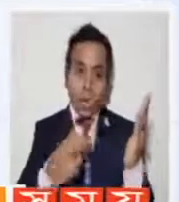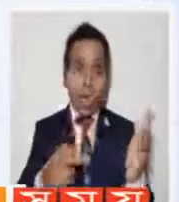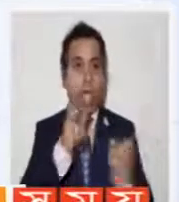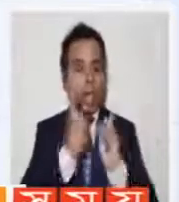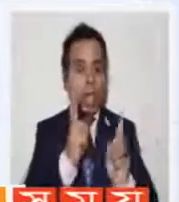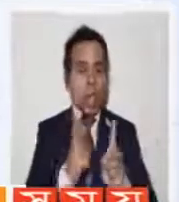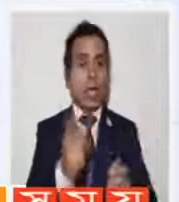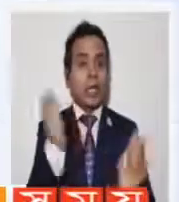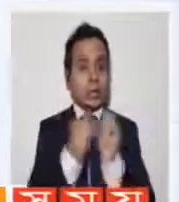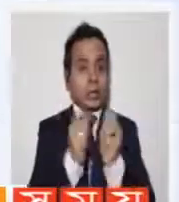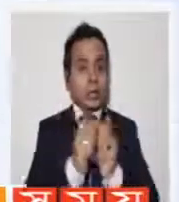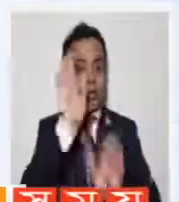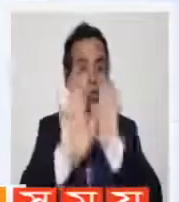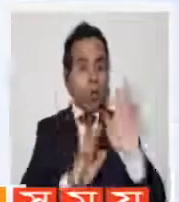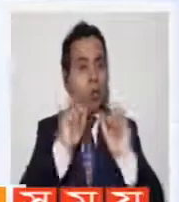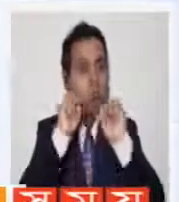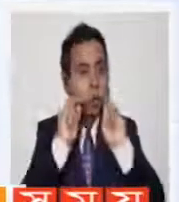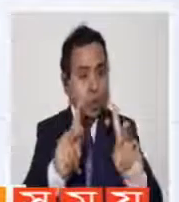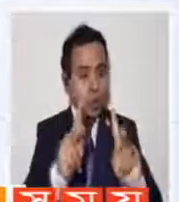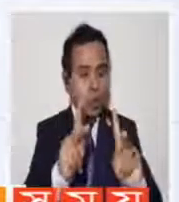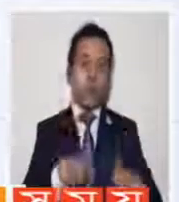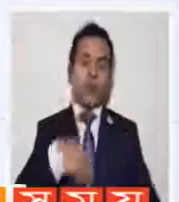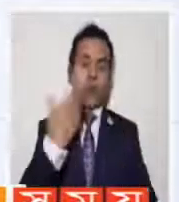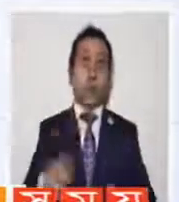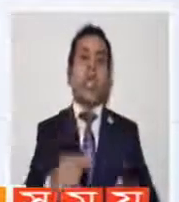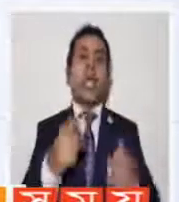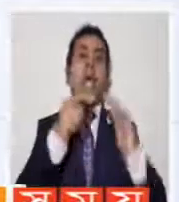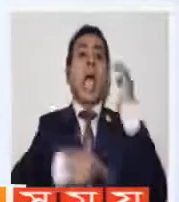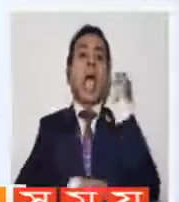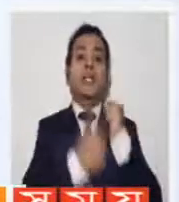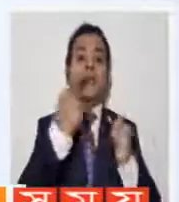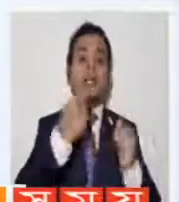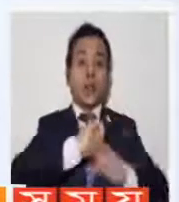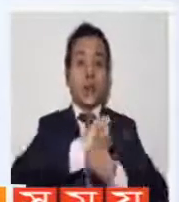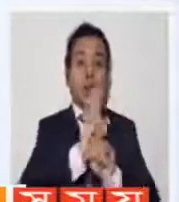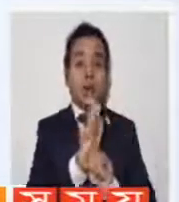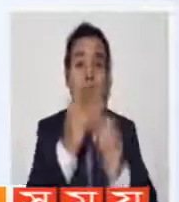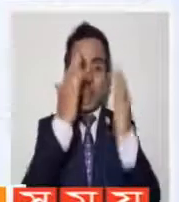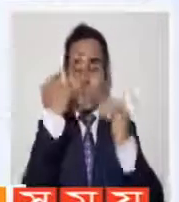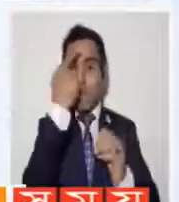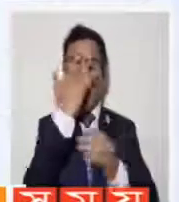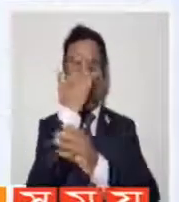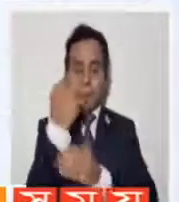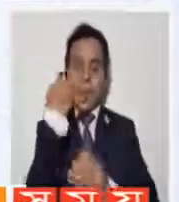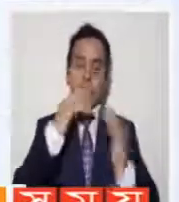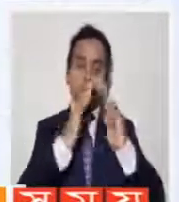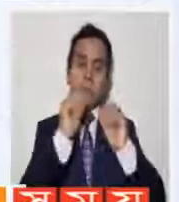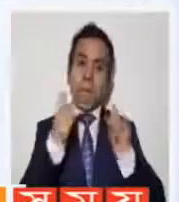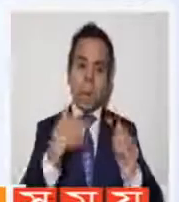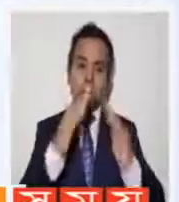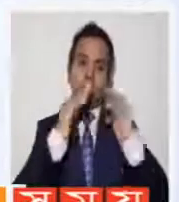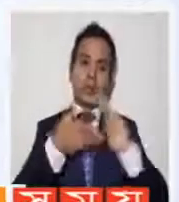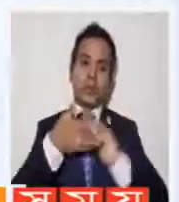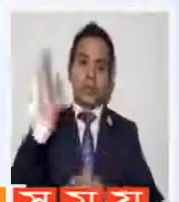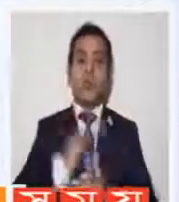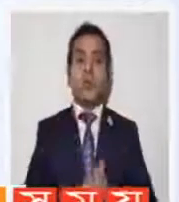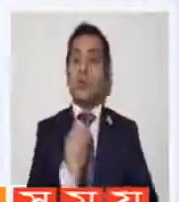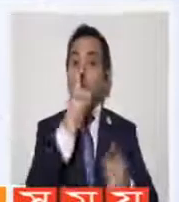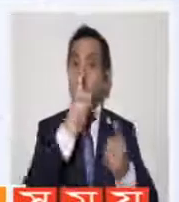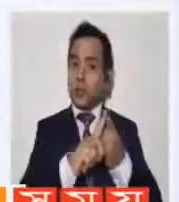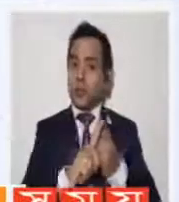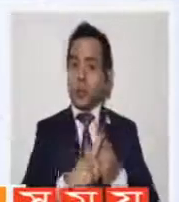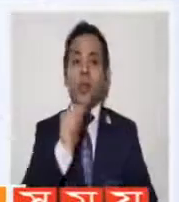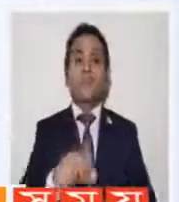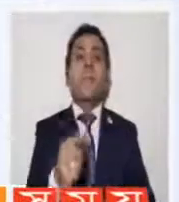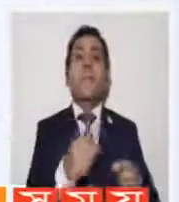निर्णायकगुलो निर्दिष्ट करेछेन, जे एई निर्णायकगुलि यथाथभावे पालित हले एकटी रोगी हासपाताल थेके छाड़ा पाबे, आमि